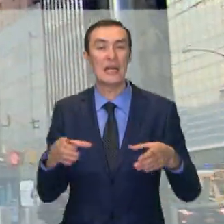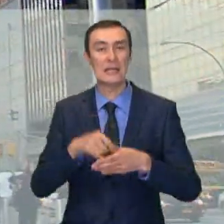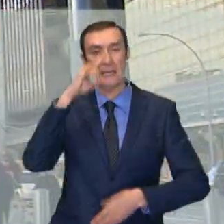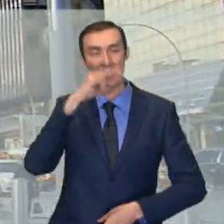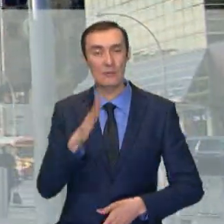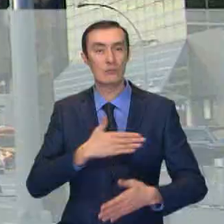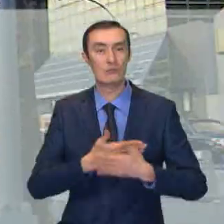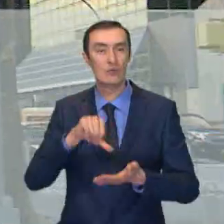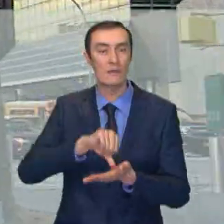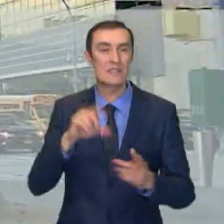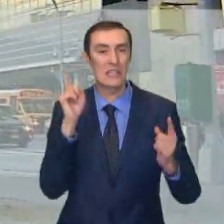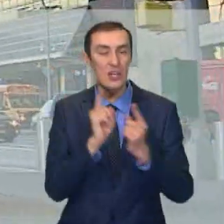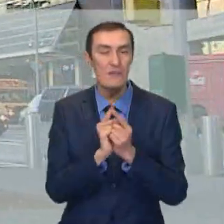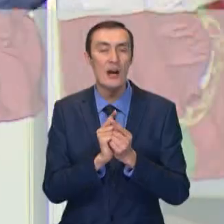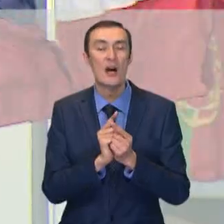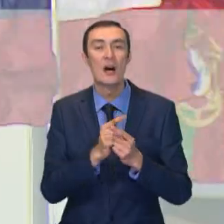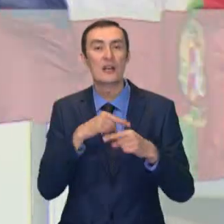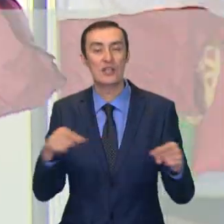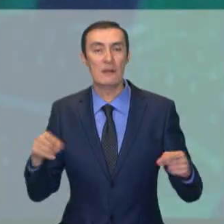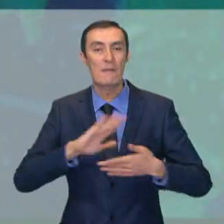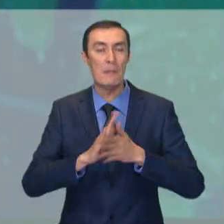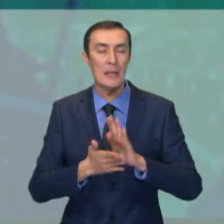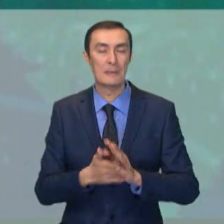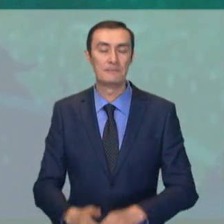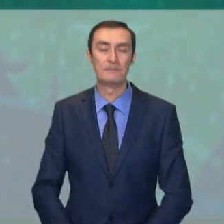работе различных встреч в многостороннем формате.